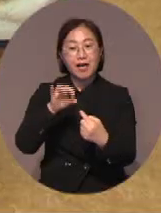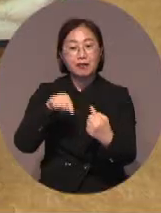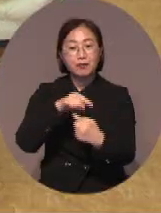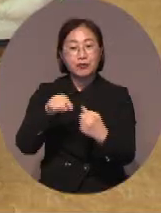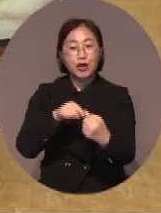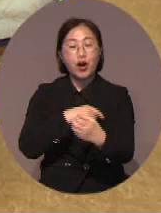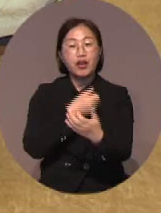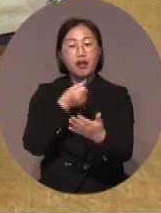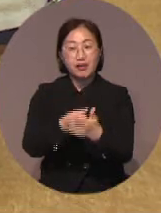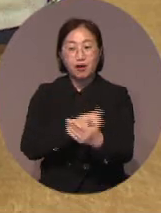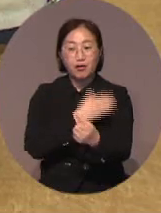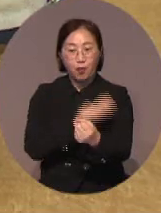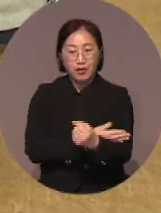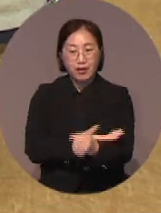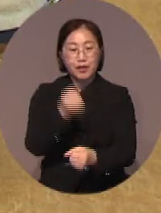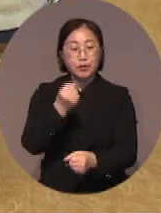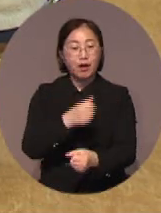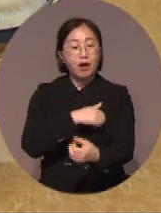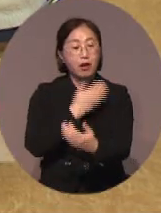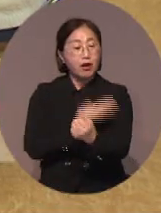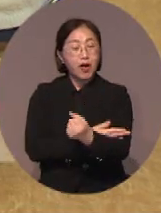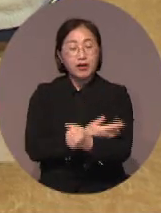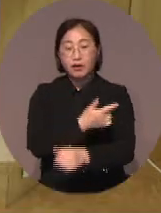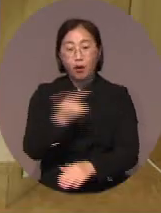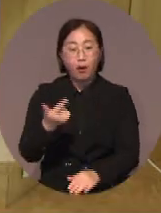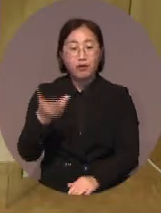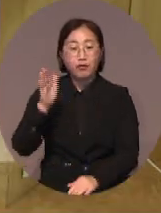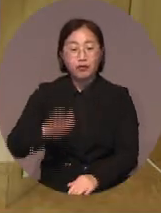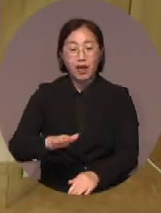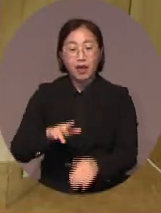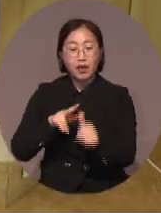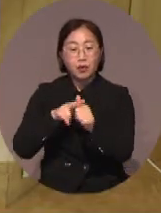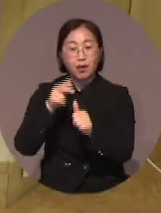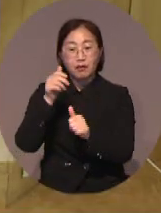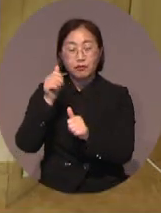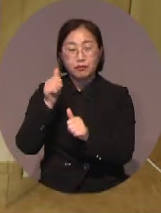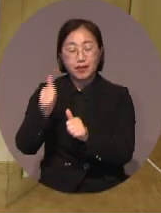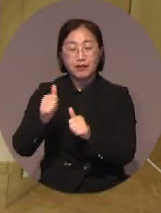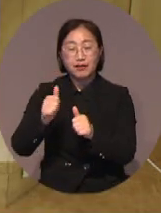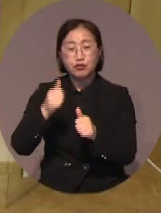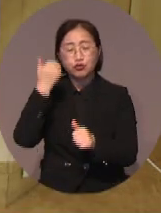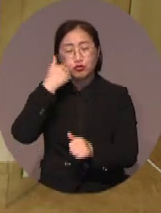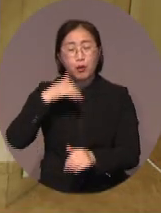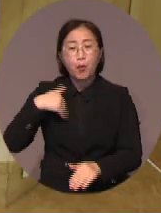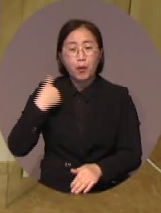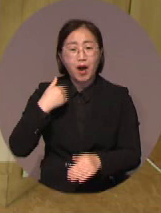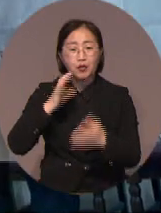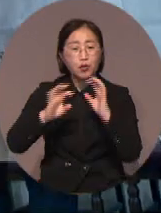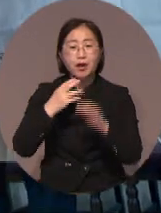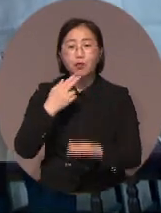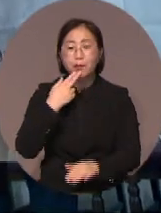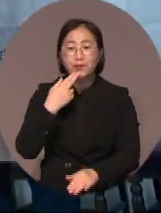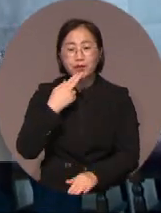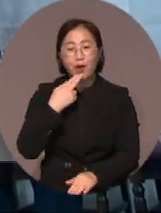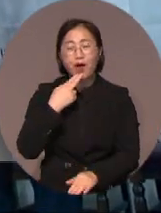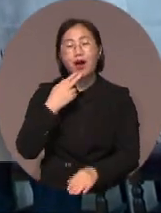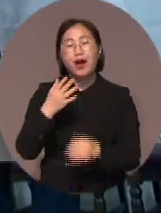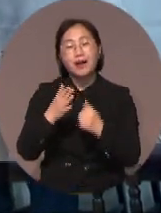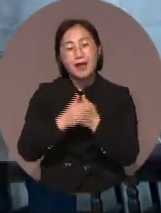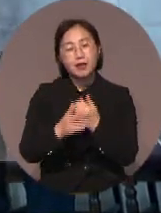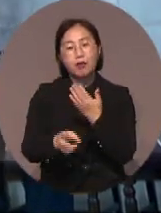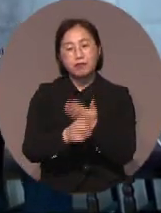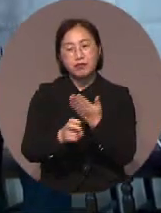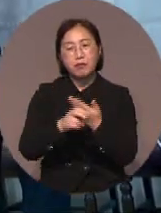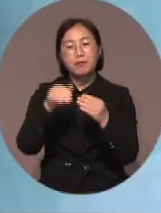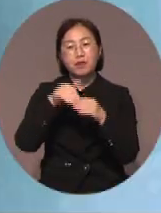하지만 막대한 권한에 비해 조합장 선거가 토론회도 열지 못하는 깜깜이로 치러지다 보니 금품 살포 등 불법 선거가